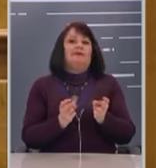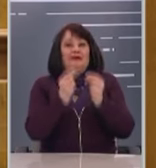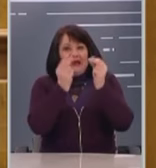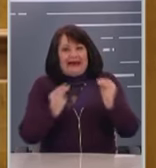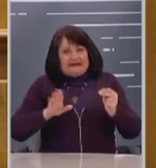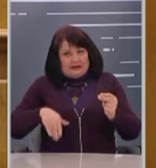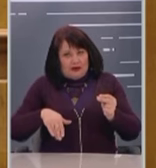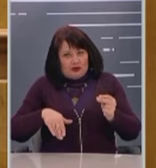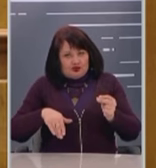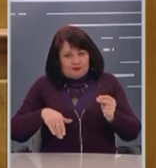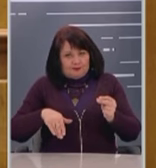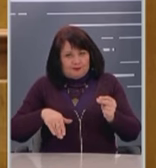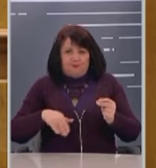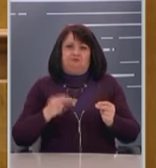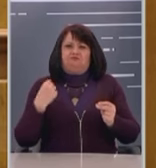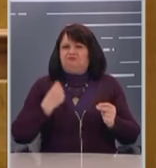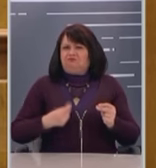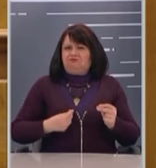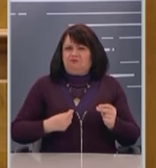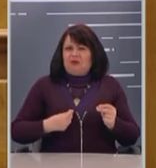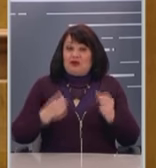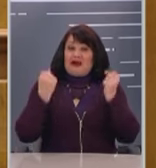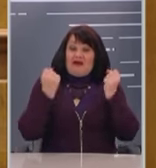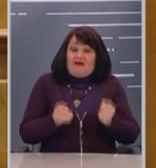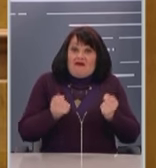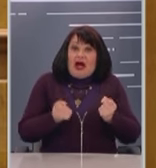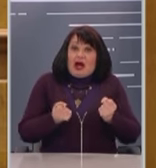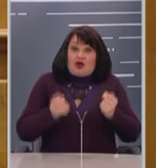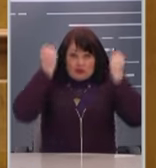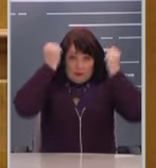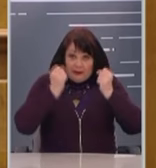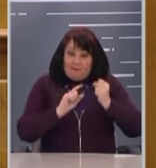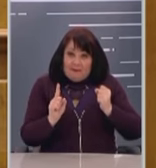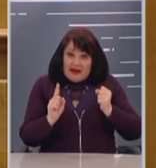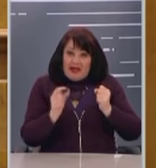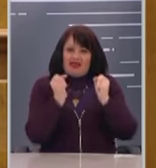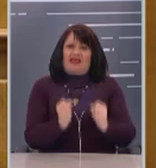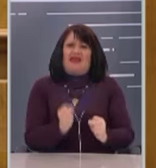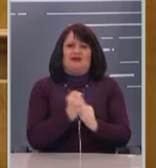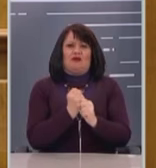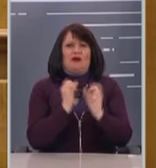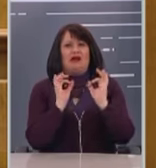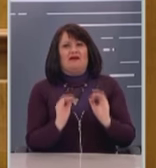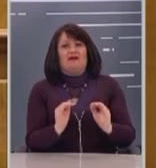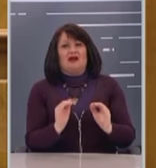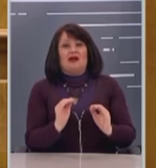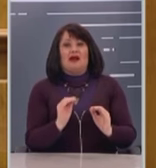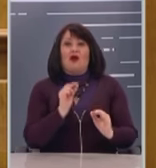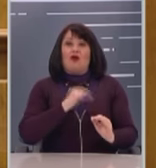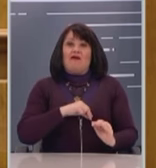η τελική λύση που δόθηκε χωρίς δημόσια επιβάρυνση και με διατήρηση των θέσεων εργασίας ωφέλησε ή όχι το